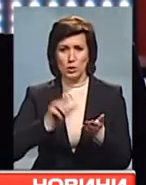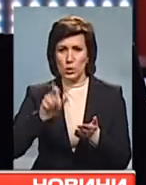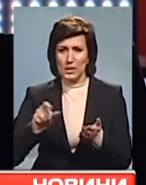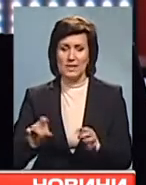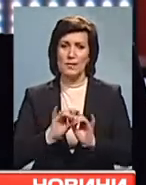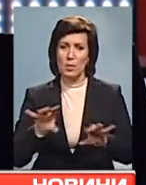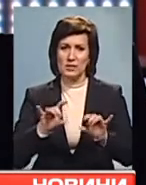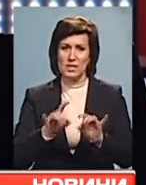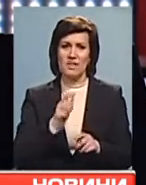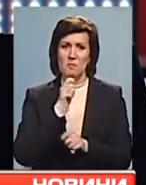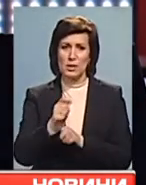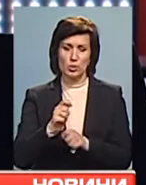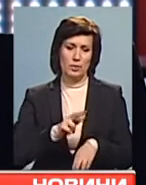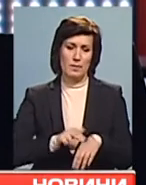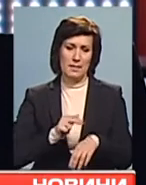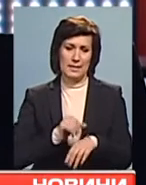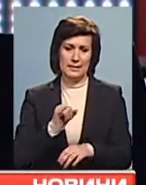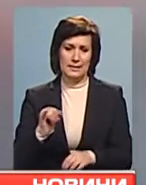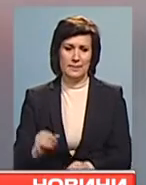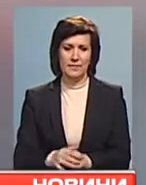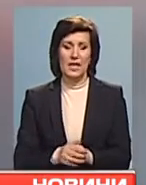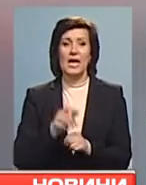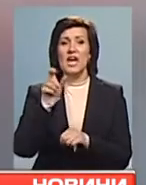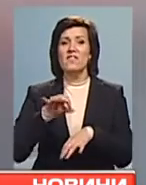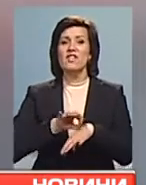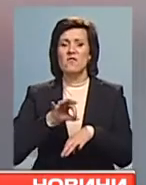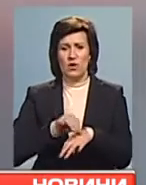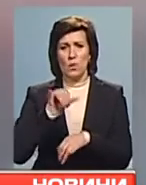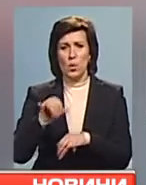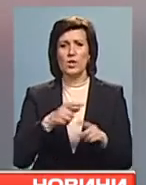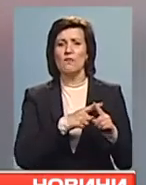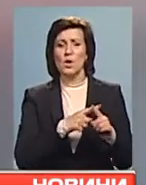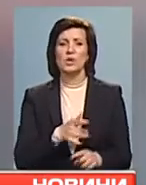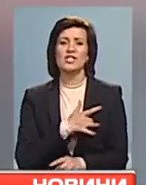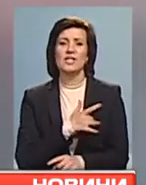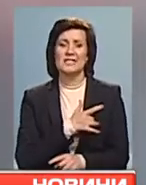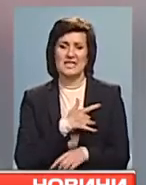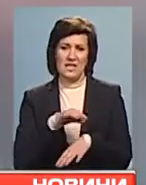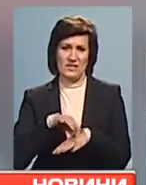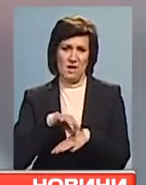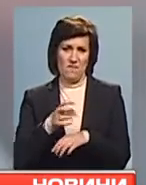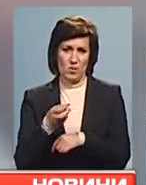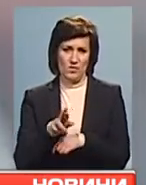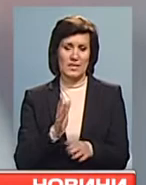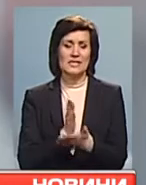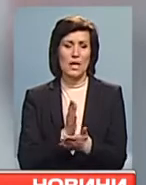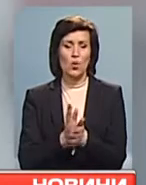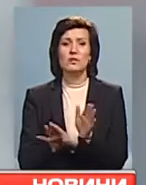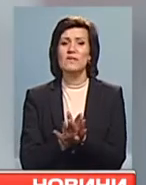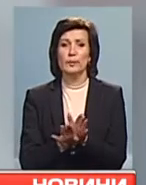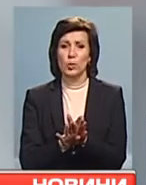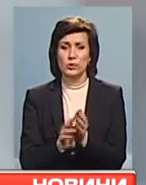першого розказали у прес-службі міліції. Він хворів, у нього хронічне серцеве захворювання. Знаходився у